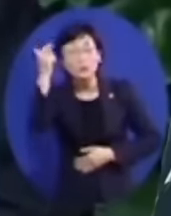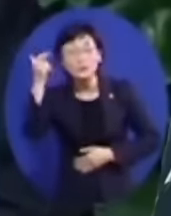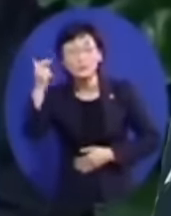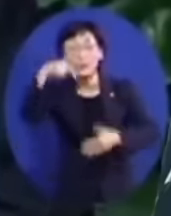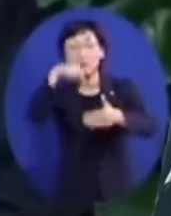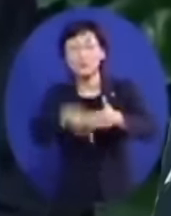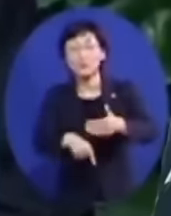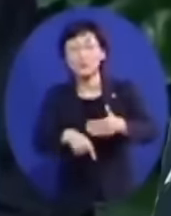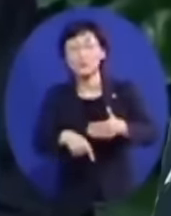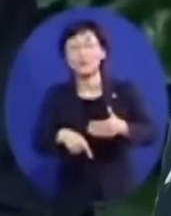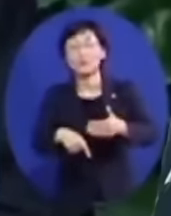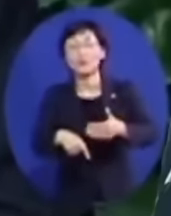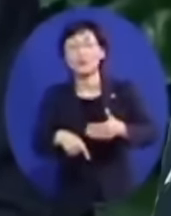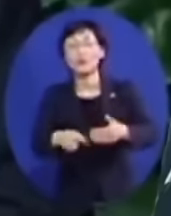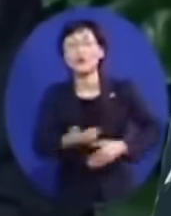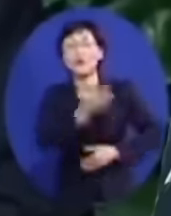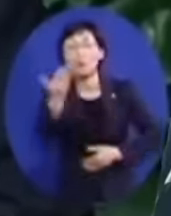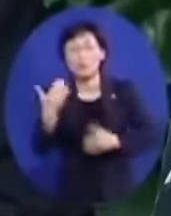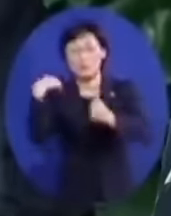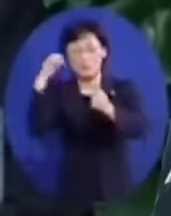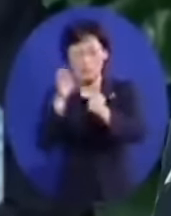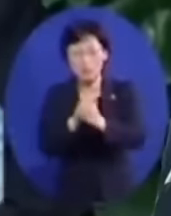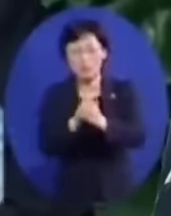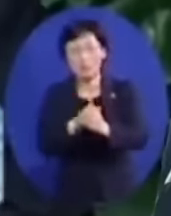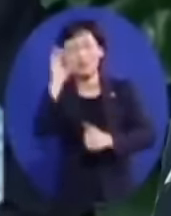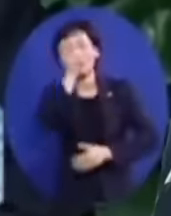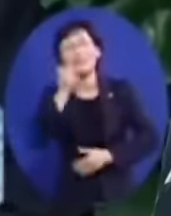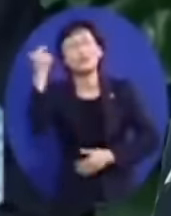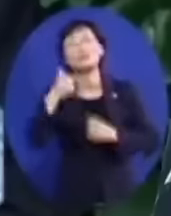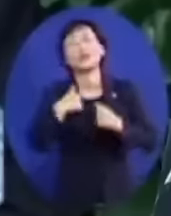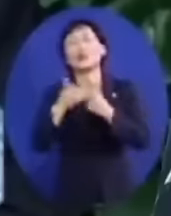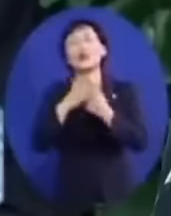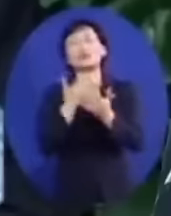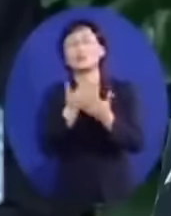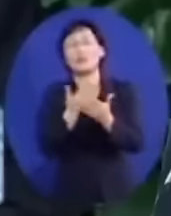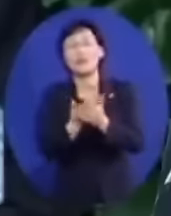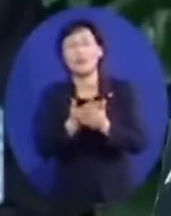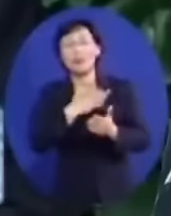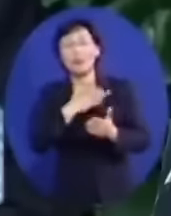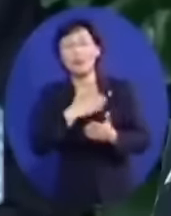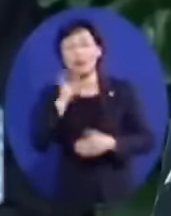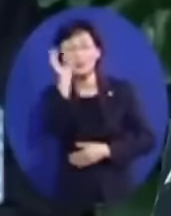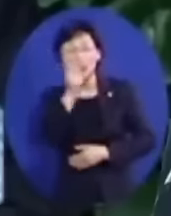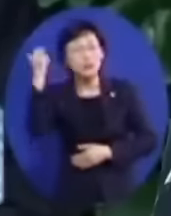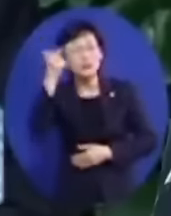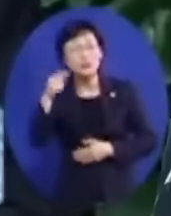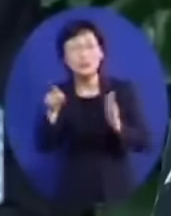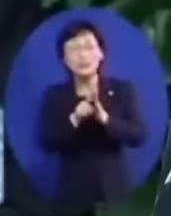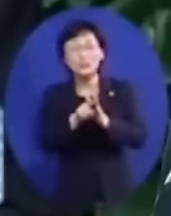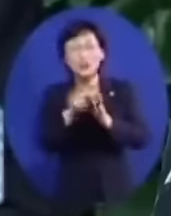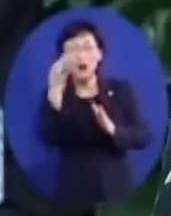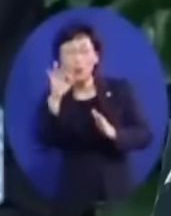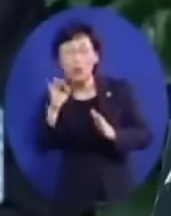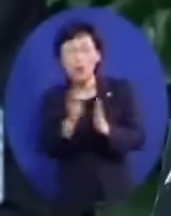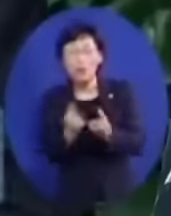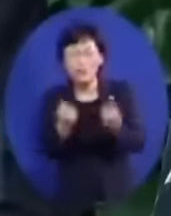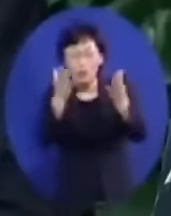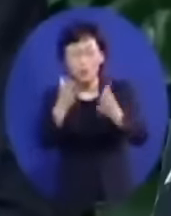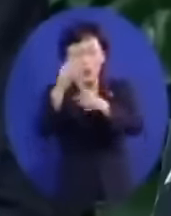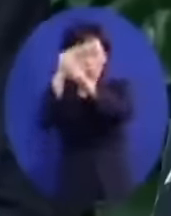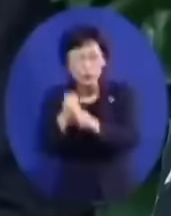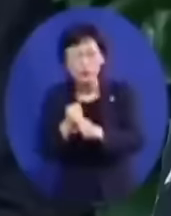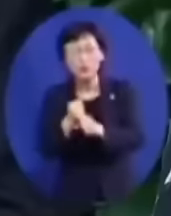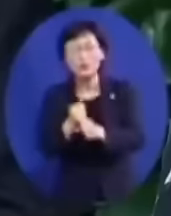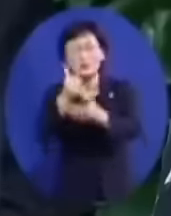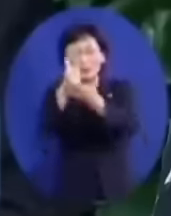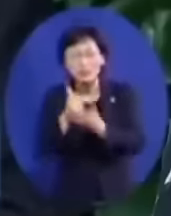안에 여러분 자신을 던지고 성령님 나를 도와주십시오. 나는 성령님을 인정하고 환영하고 모시드리고 의지합니다.